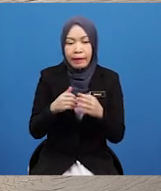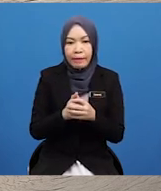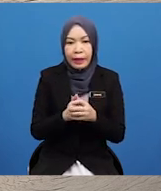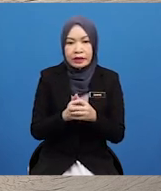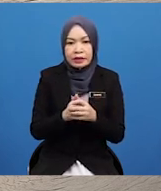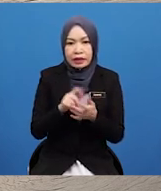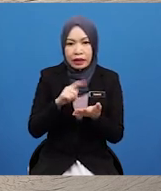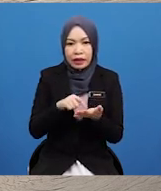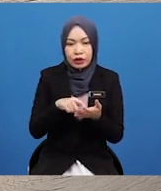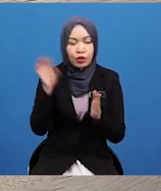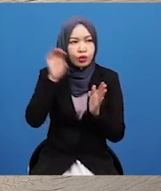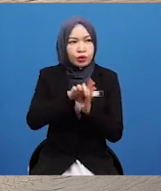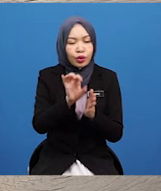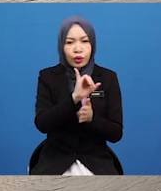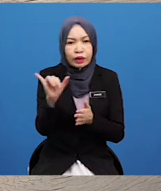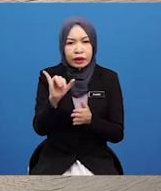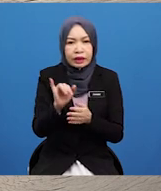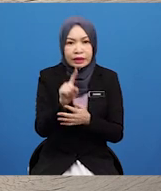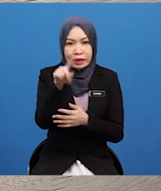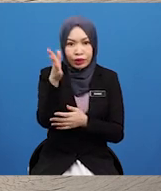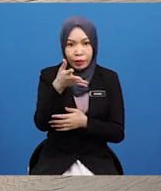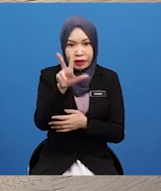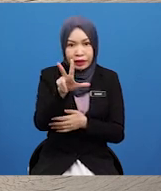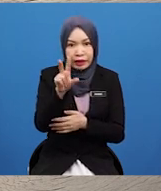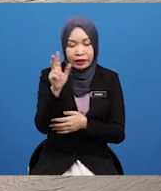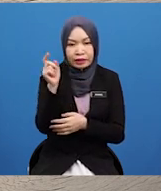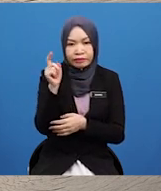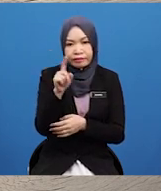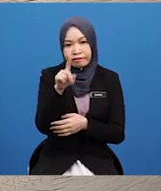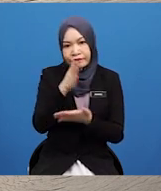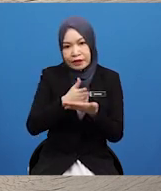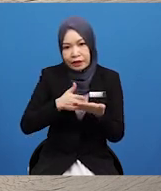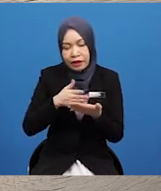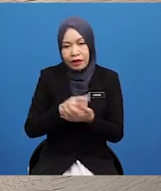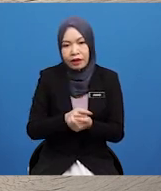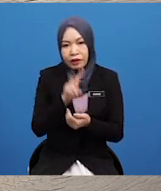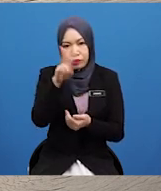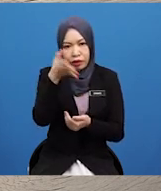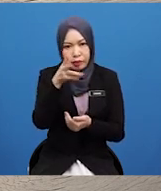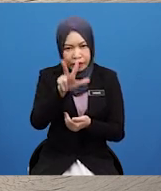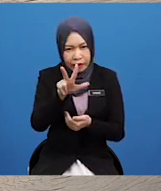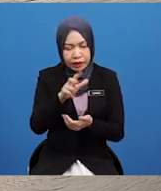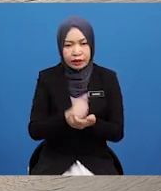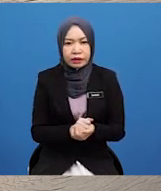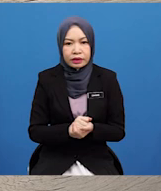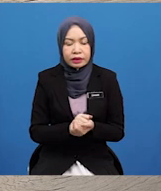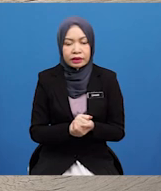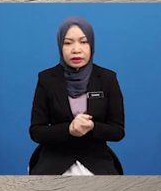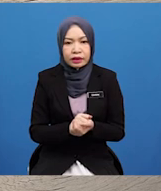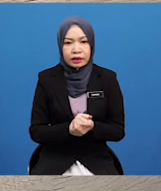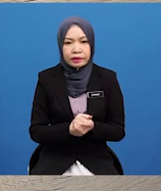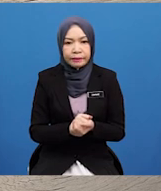sepertiga, separuh, seperempat, dua per tiga, suku.